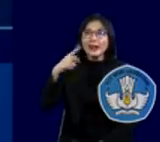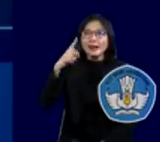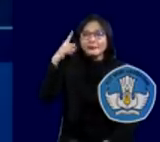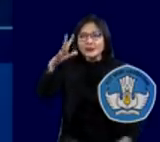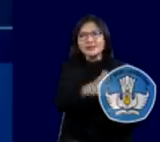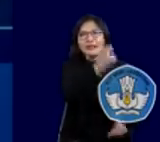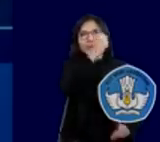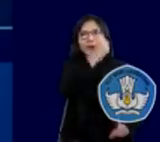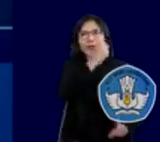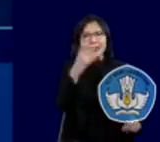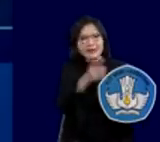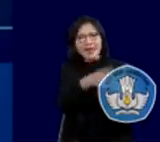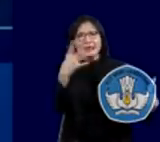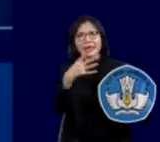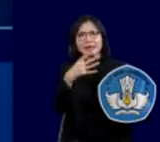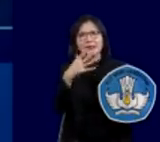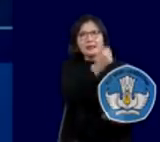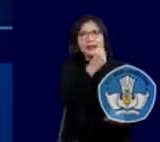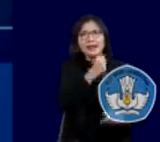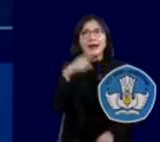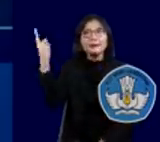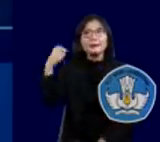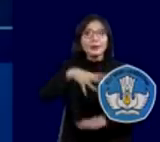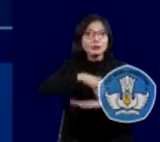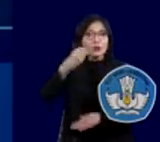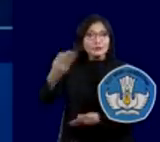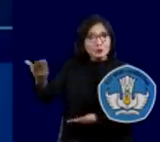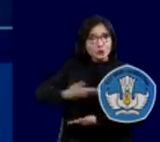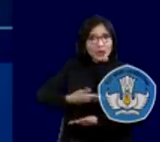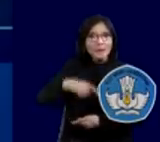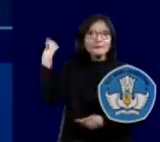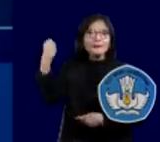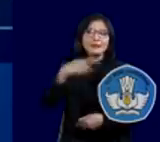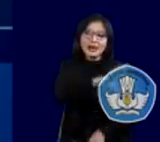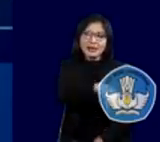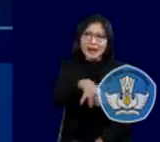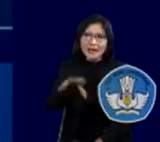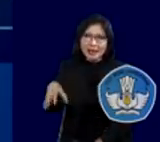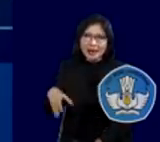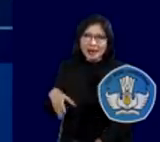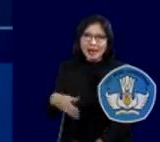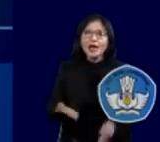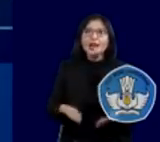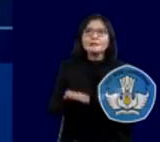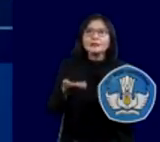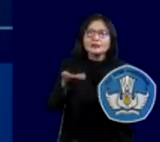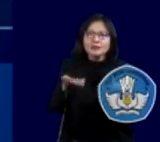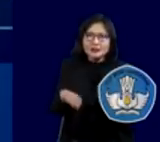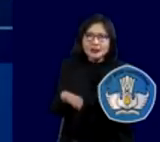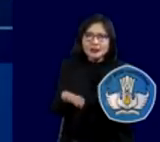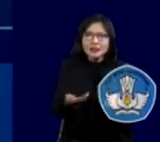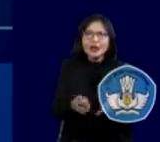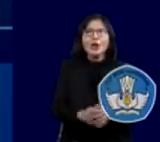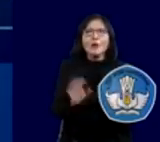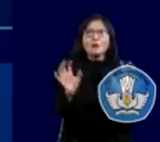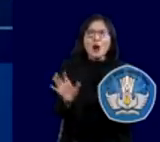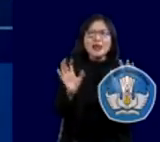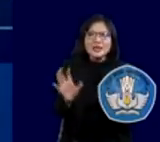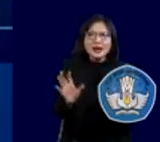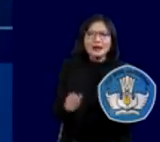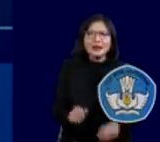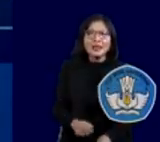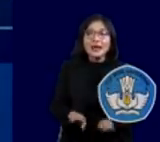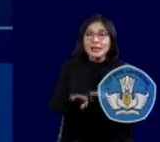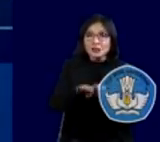ini, pemerintah pusat mengundang pemerintah daerah untuk mengajukan formasi sebanyak mungkin